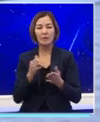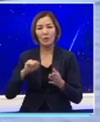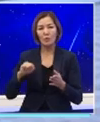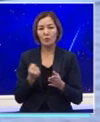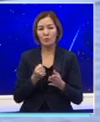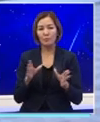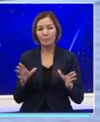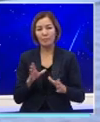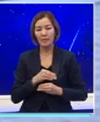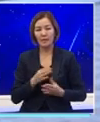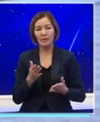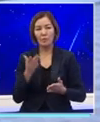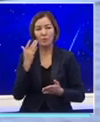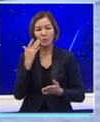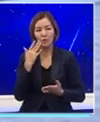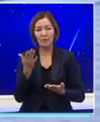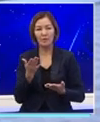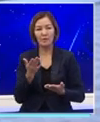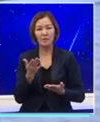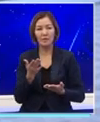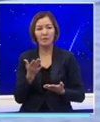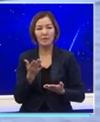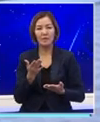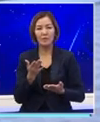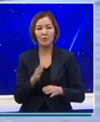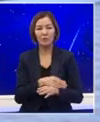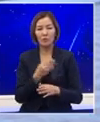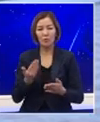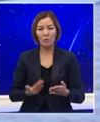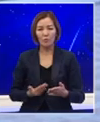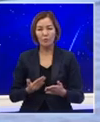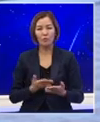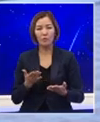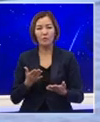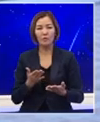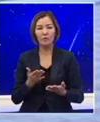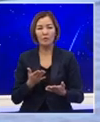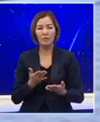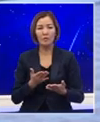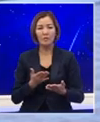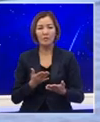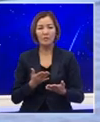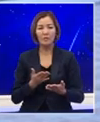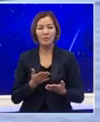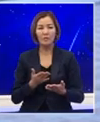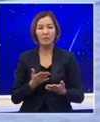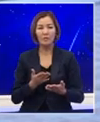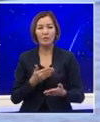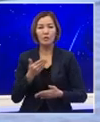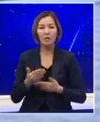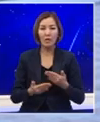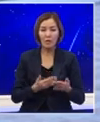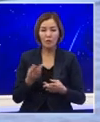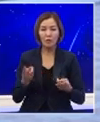достасып күнделікті мына ұзақ өмір сүрудің негізгі бір жолы сол көбінесе жаяу жүру